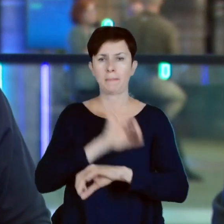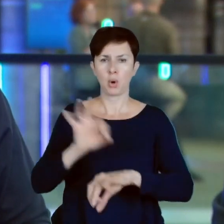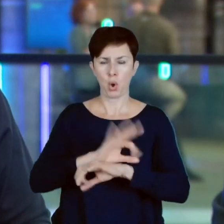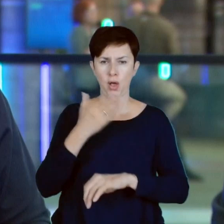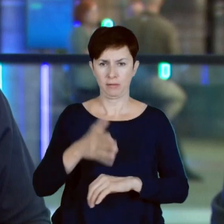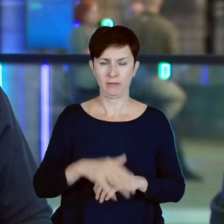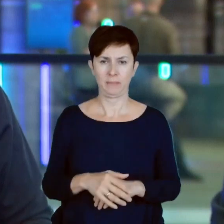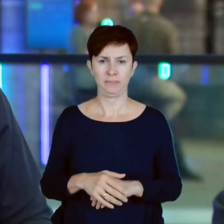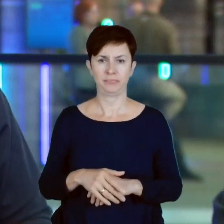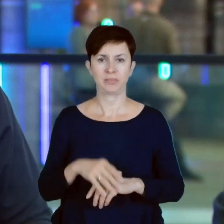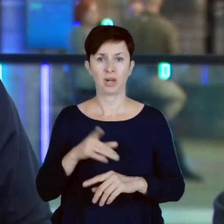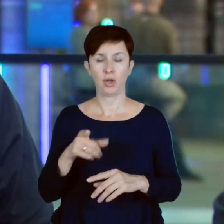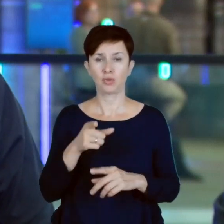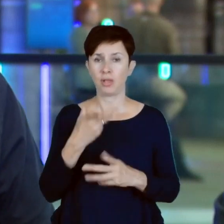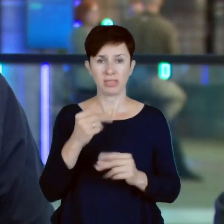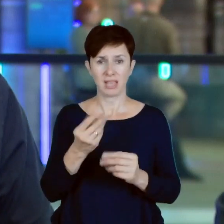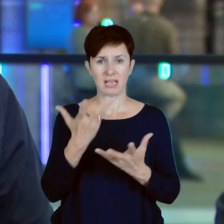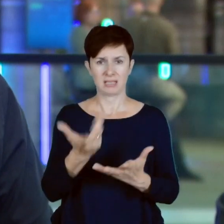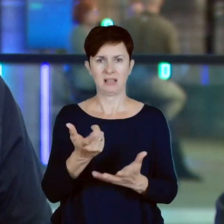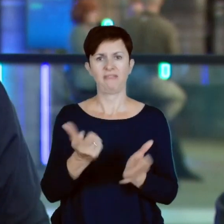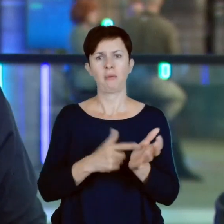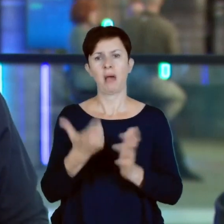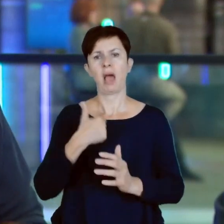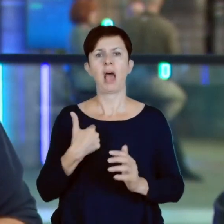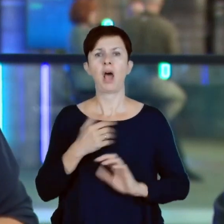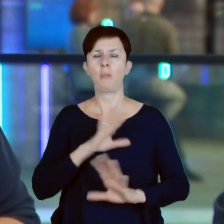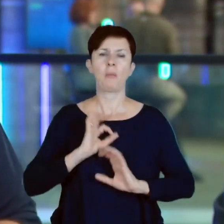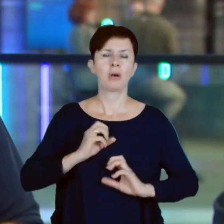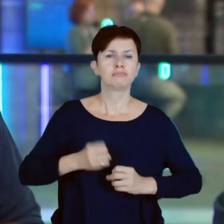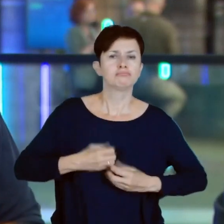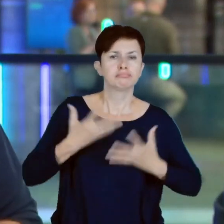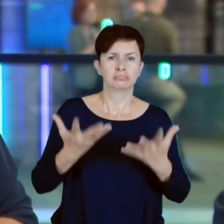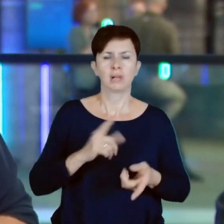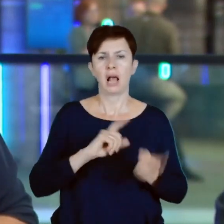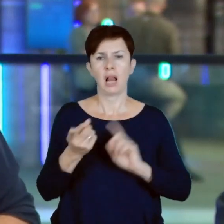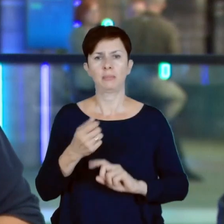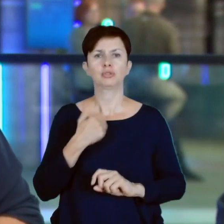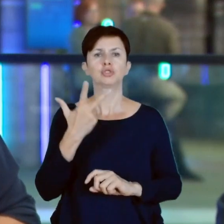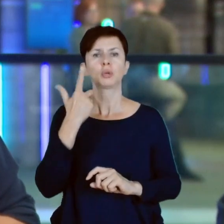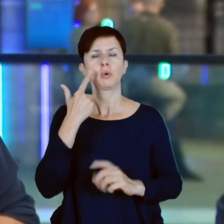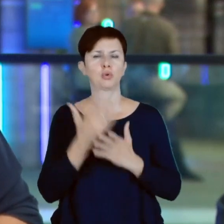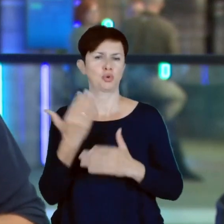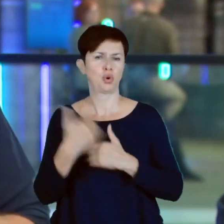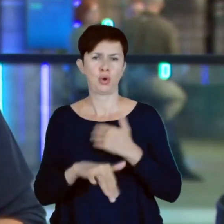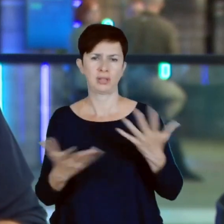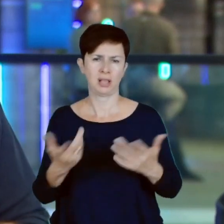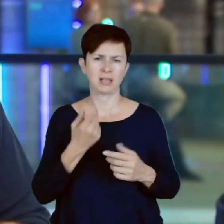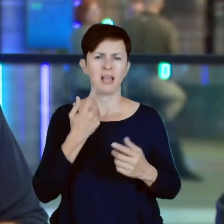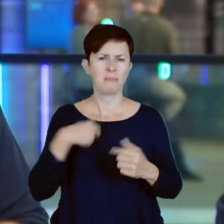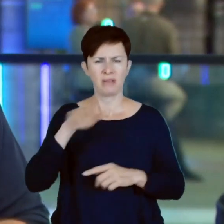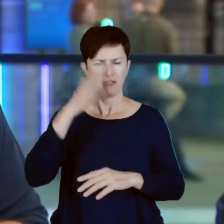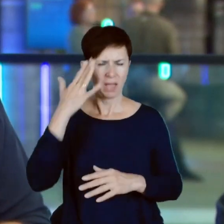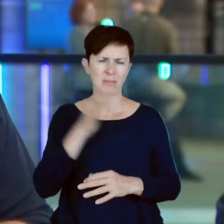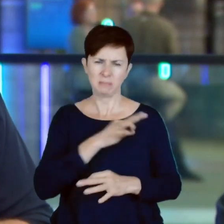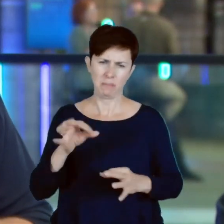minucie wyrazili siebie. Albo żebyśmy w pierwszej minucie pomyśleli o tym, żeby po 3 minutach przestać. No dobrze wiemy, do czego to jest skonstruowane. I